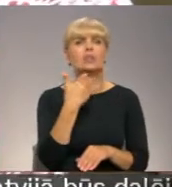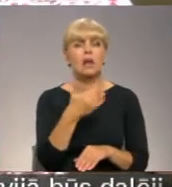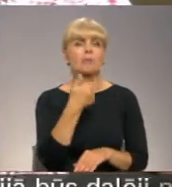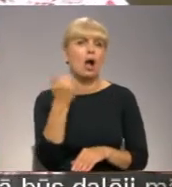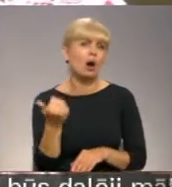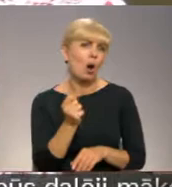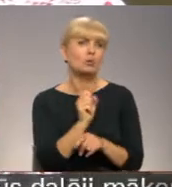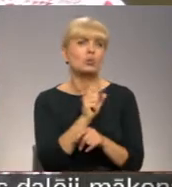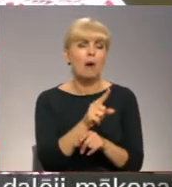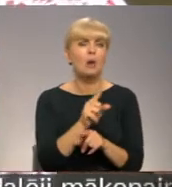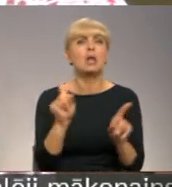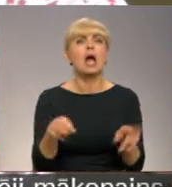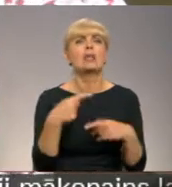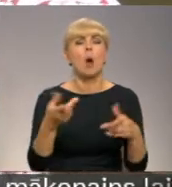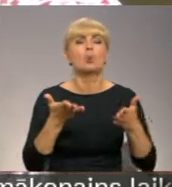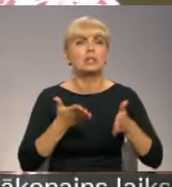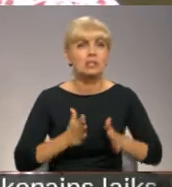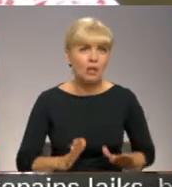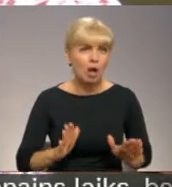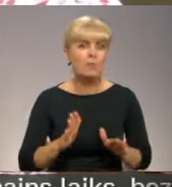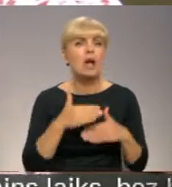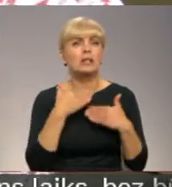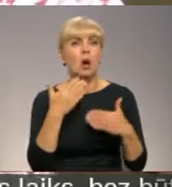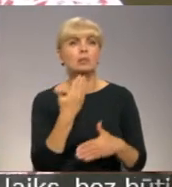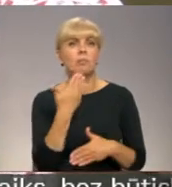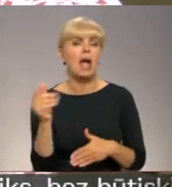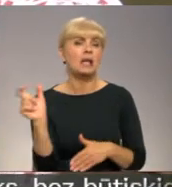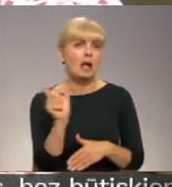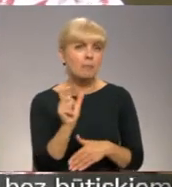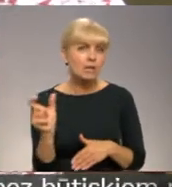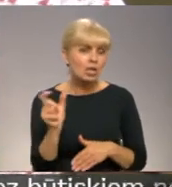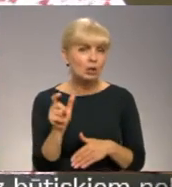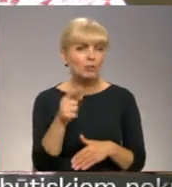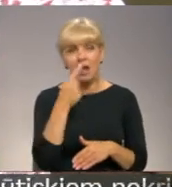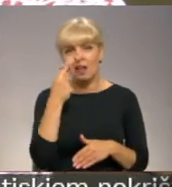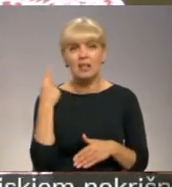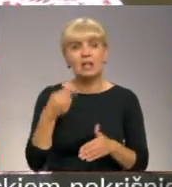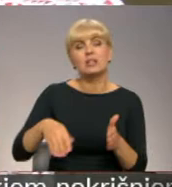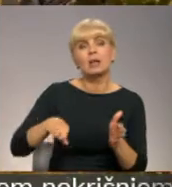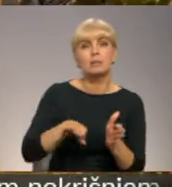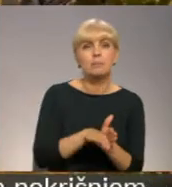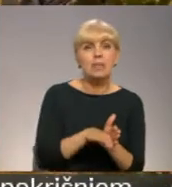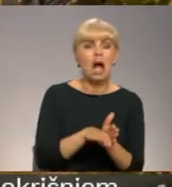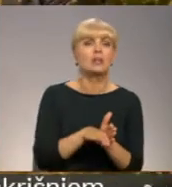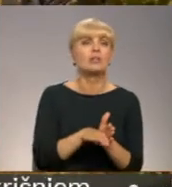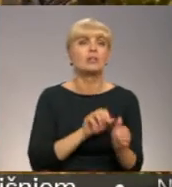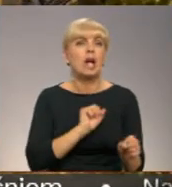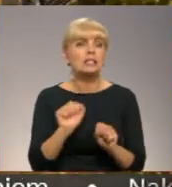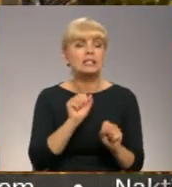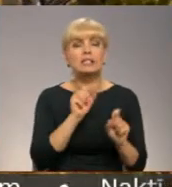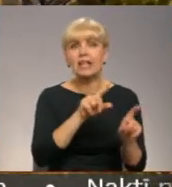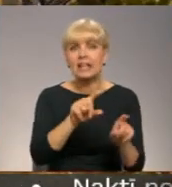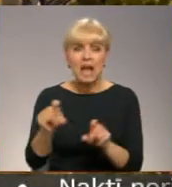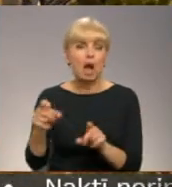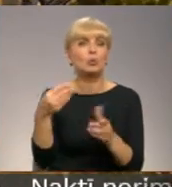jau pašūt savu tautastērpi. Daudz pēdējā mirklē arī sevišķi jaunie, kas ir nesen pievienojušies skrien un gādā, bet nu, izskatās, ka